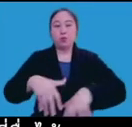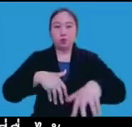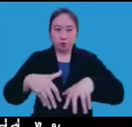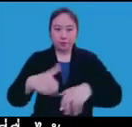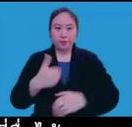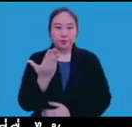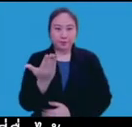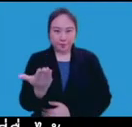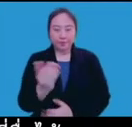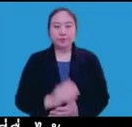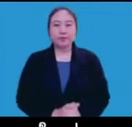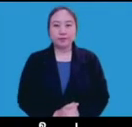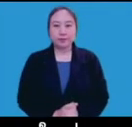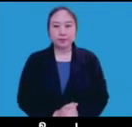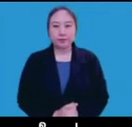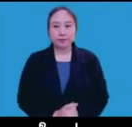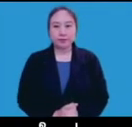ครับเชิญได้เลยครับ